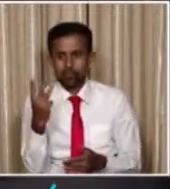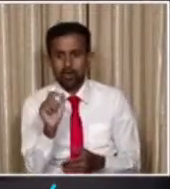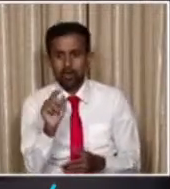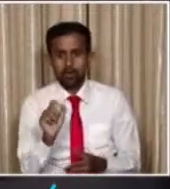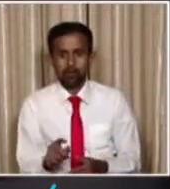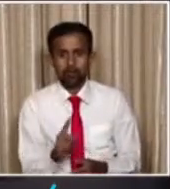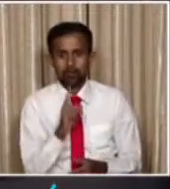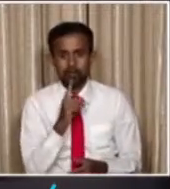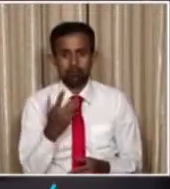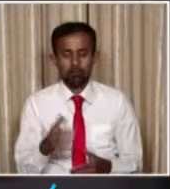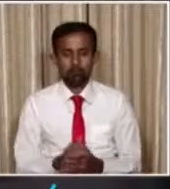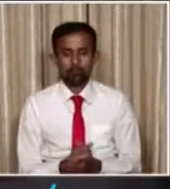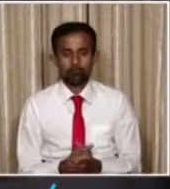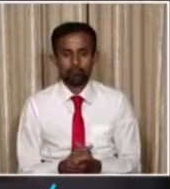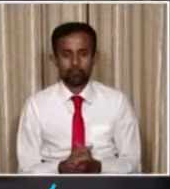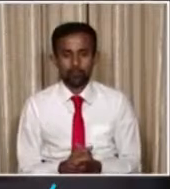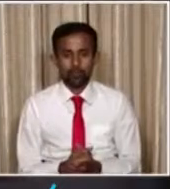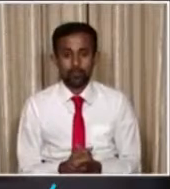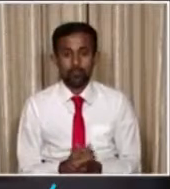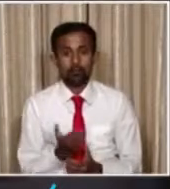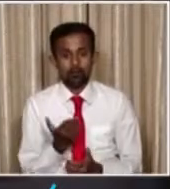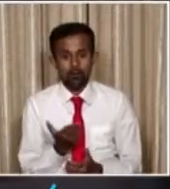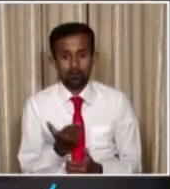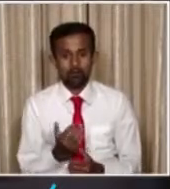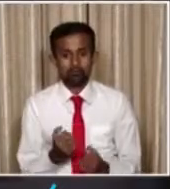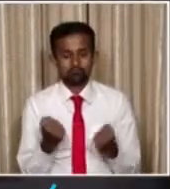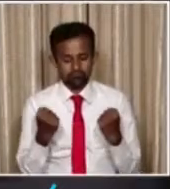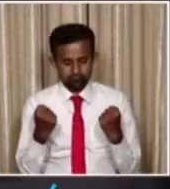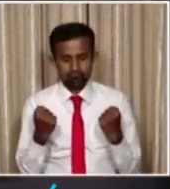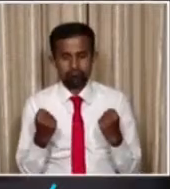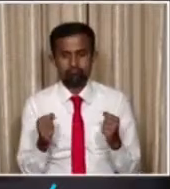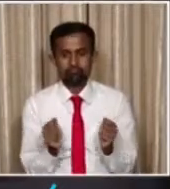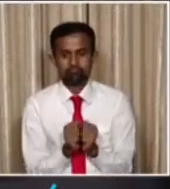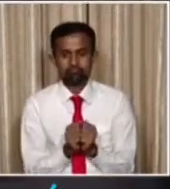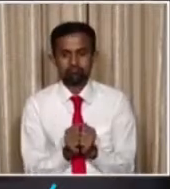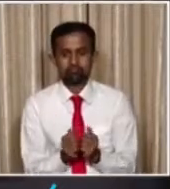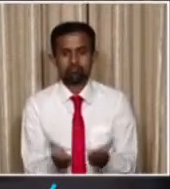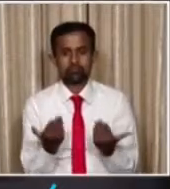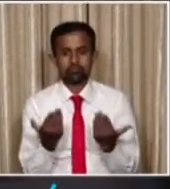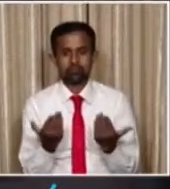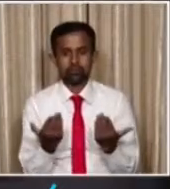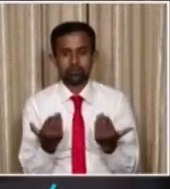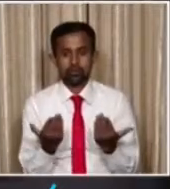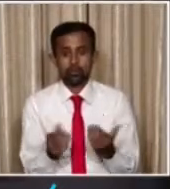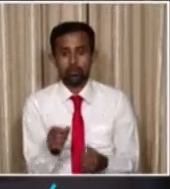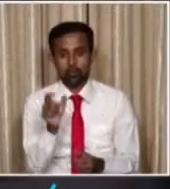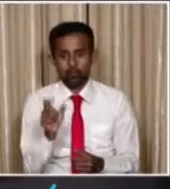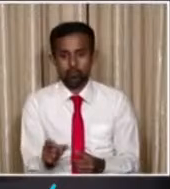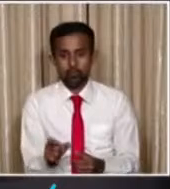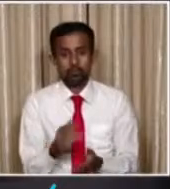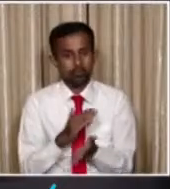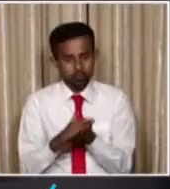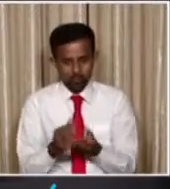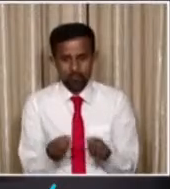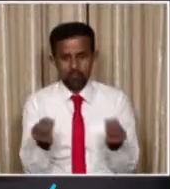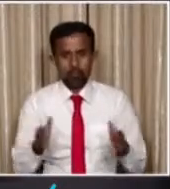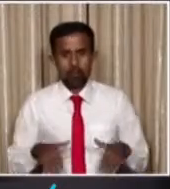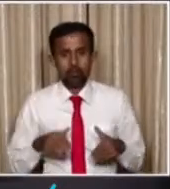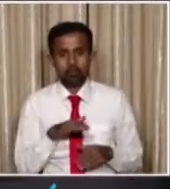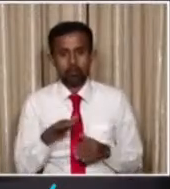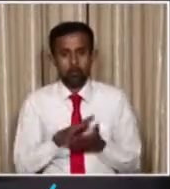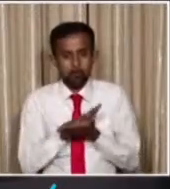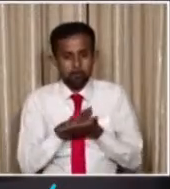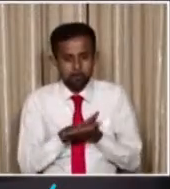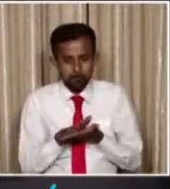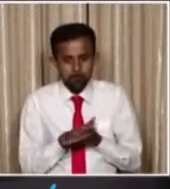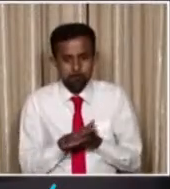Isu di mantua. Kita bilang tino. Isa karuna gila, kondo kelin tiaga na hitagan. Isu di mantua. Orang obat tuh hatar hitagan. Me sauk ke seve pirisu